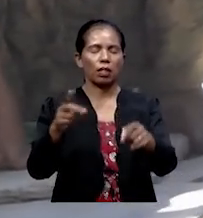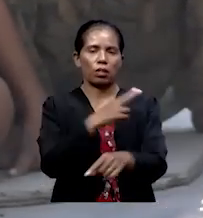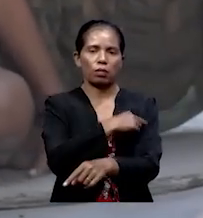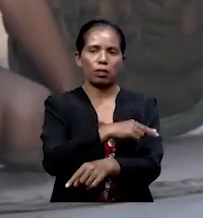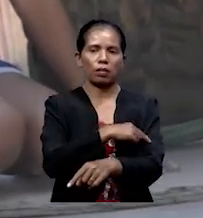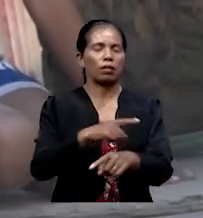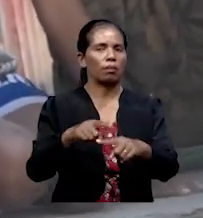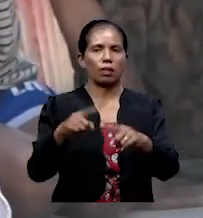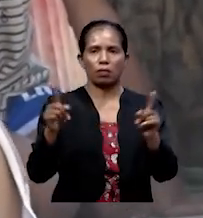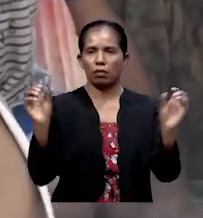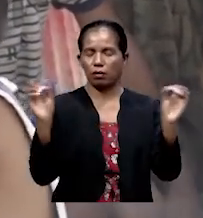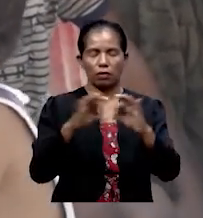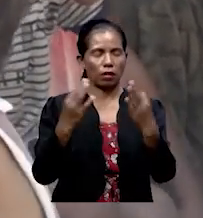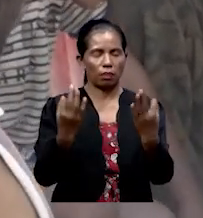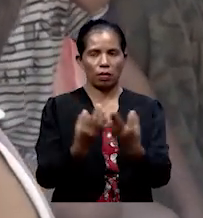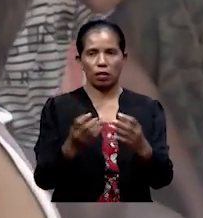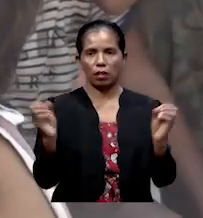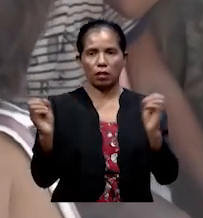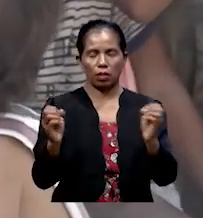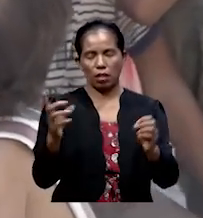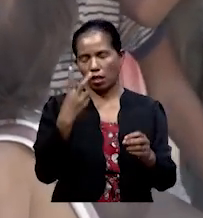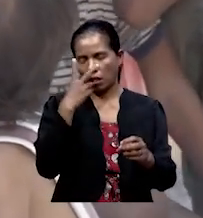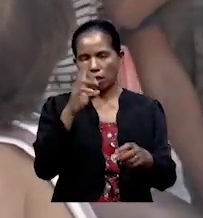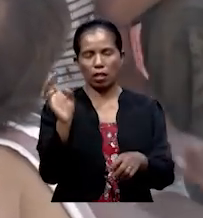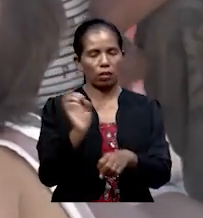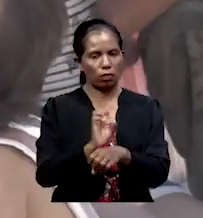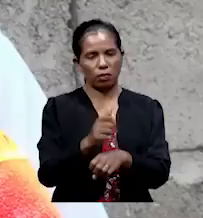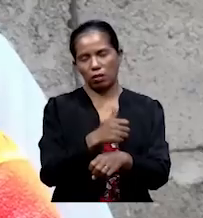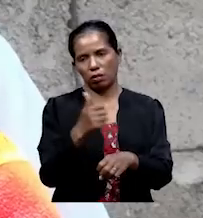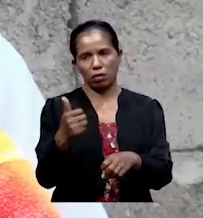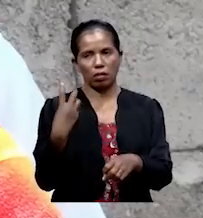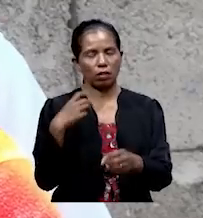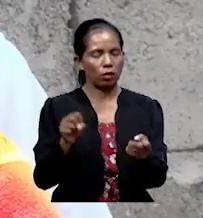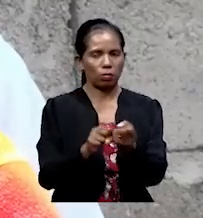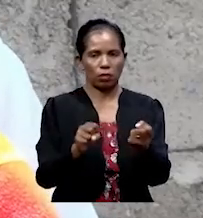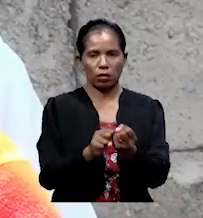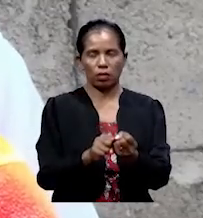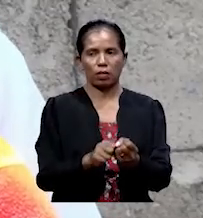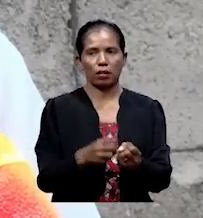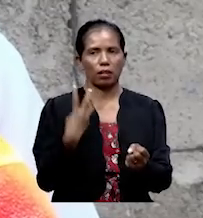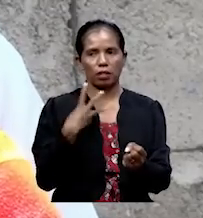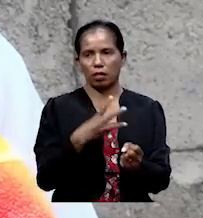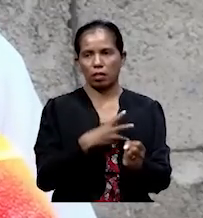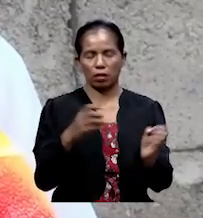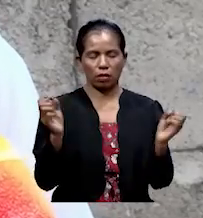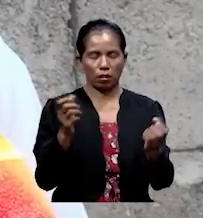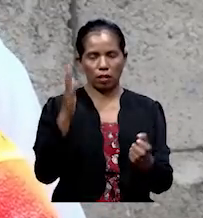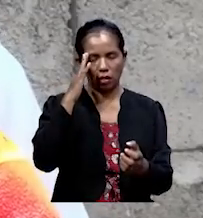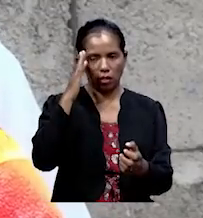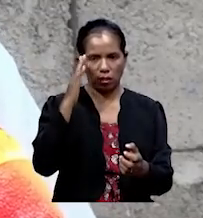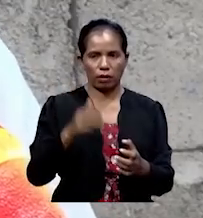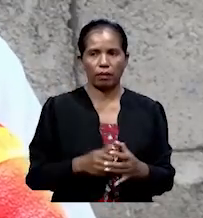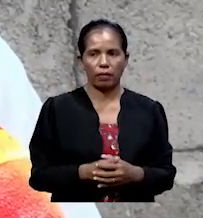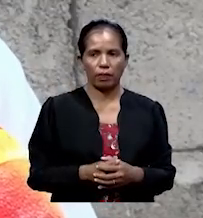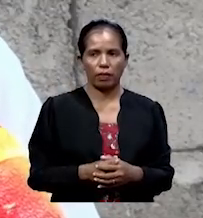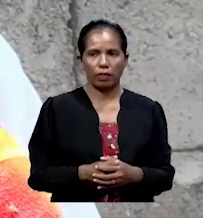familia la mos la ba mungkin dala rumah faktor selutang itela hatene falta support obat selutang itela dong hatene ida ne ma